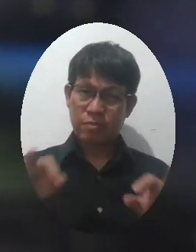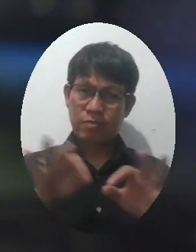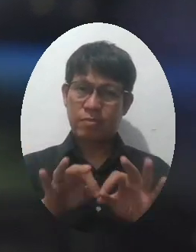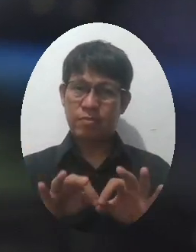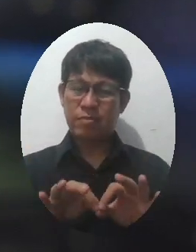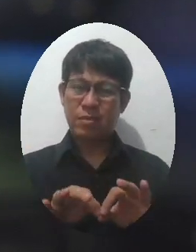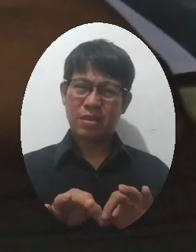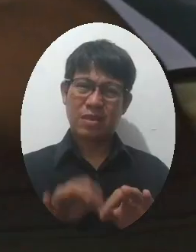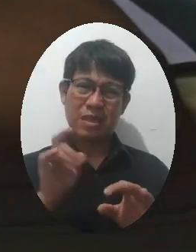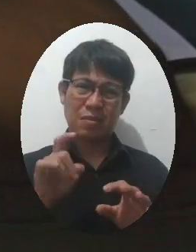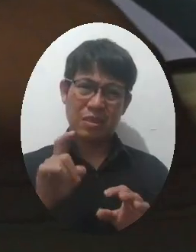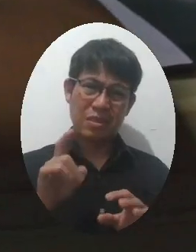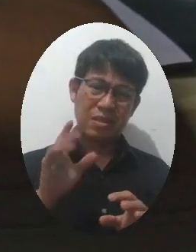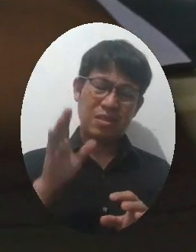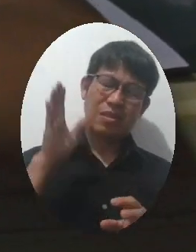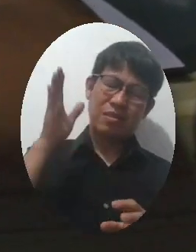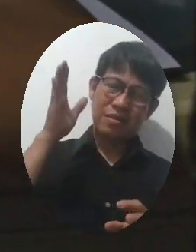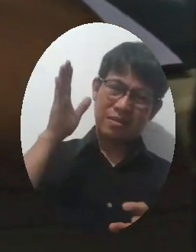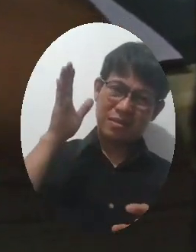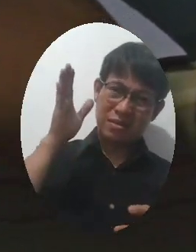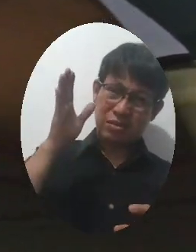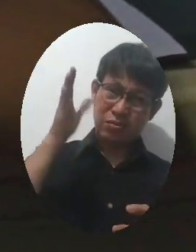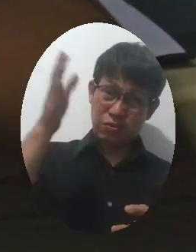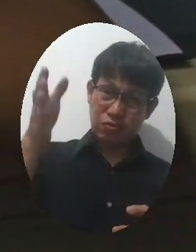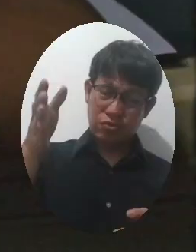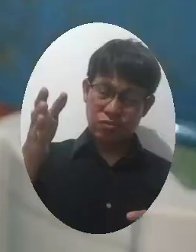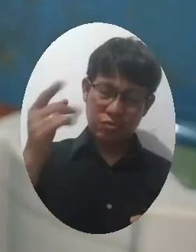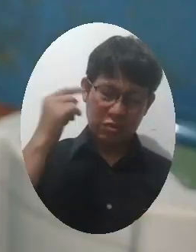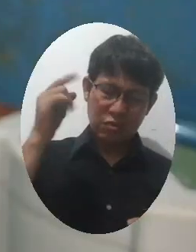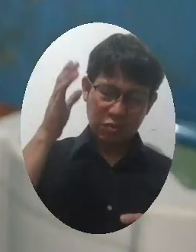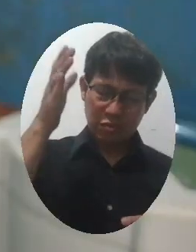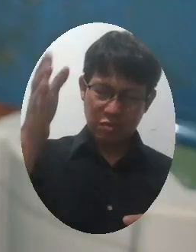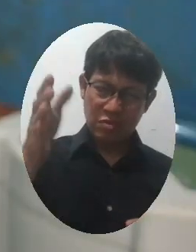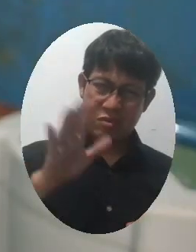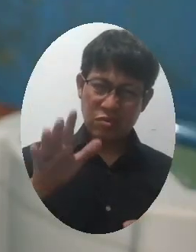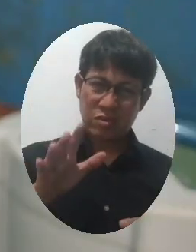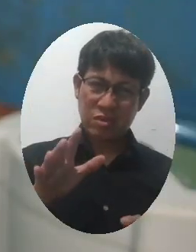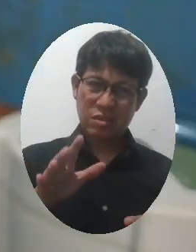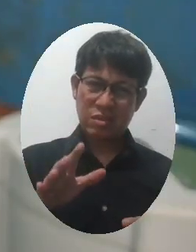Isipin yung kinabukasan bago yung